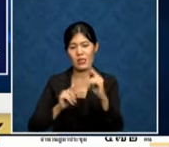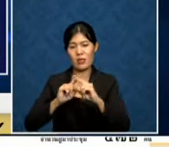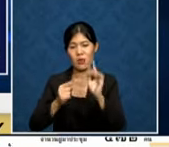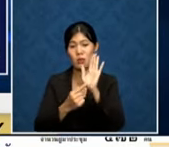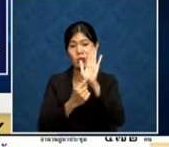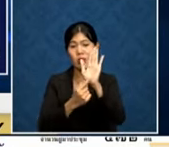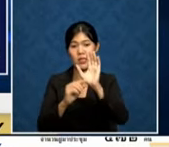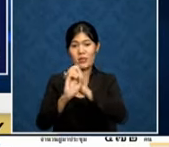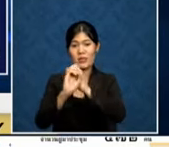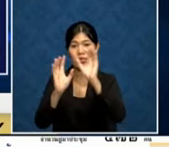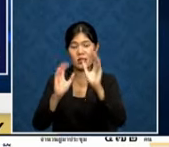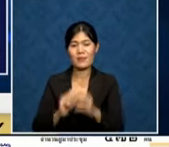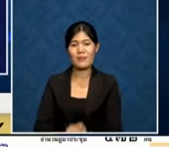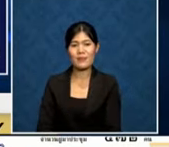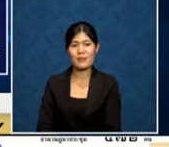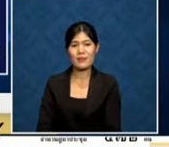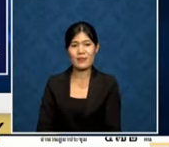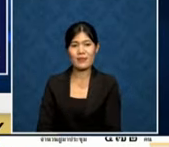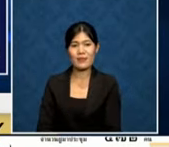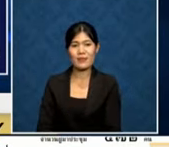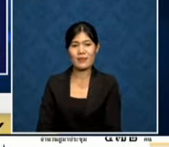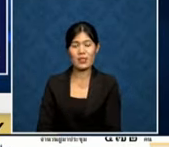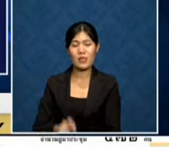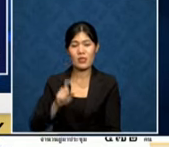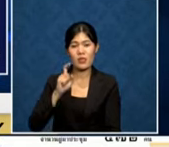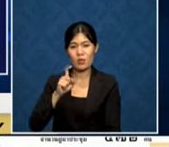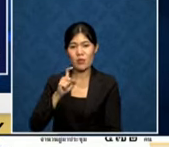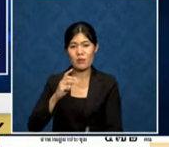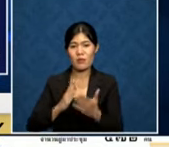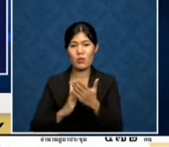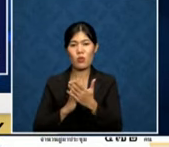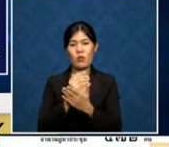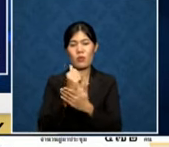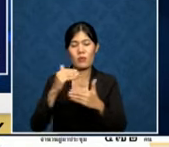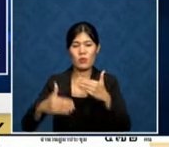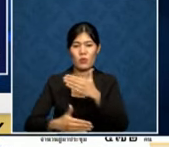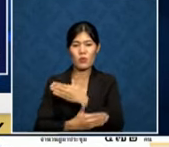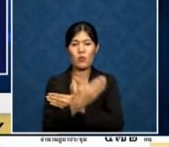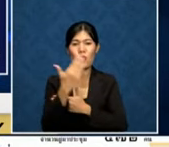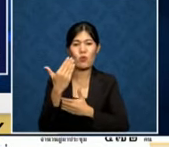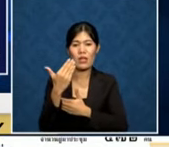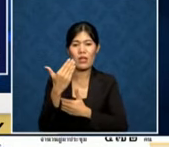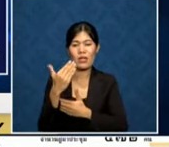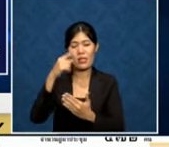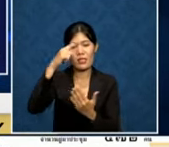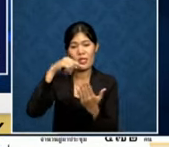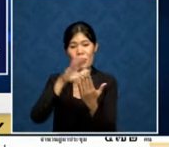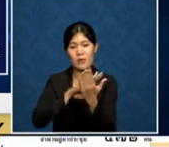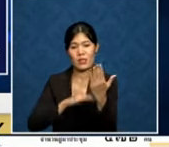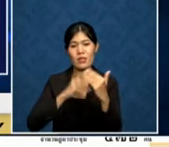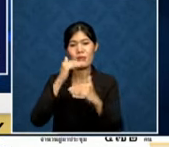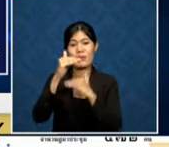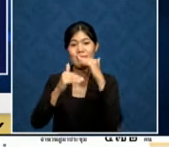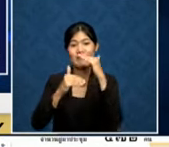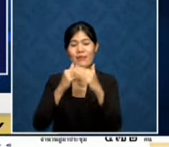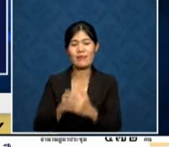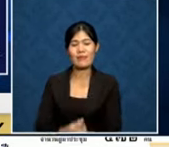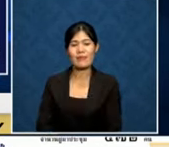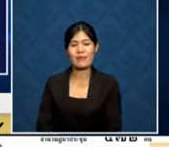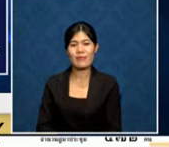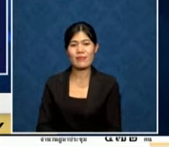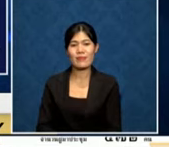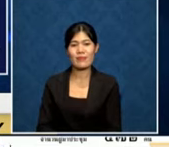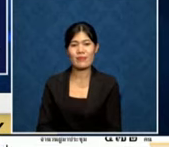ที่สุดครับว่ามันเป็นหนึ่งทางรอดและ 2โอกาสของประเทศนี้ครับ 1ทางรอดที่ผมหมายถึงก็คือทางรอดของ